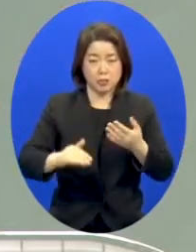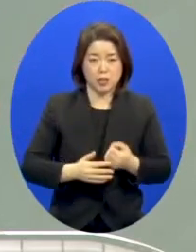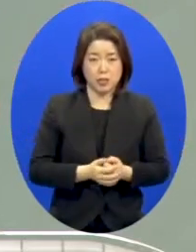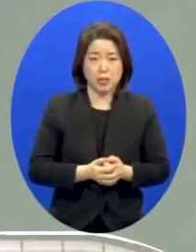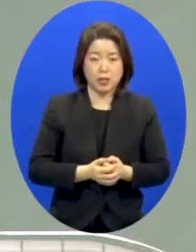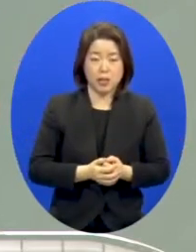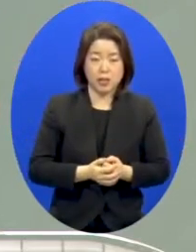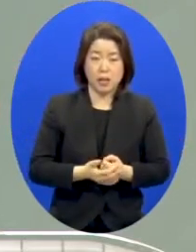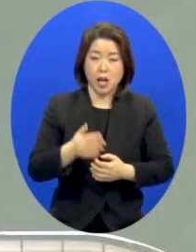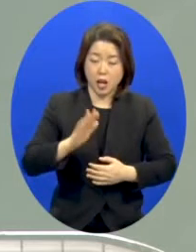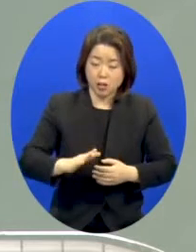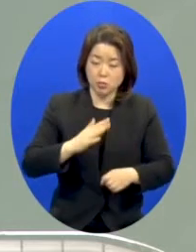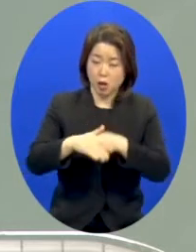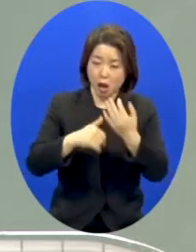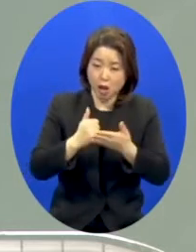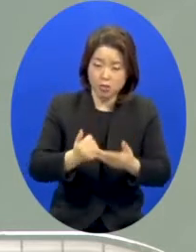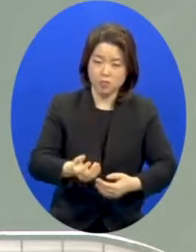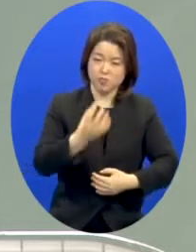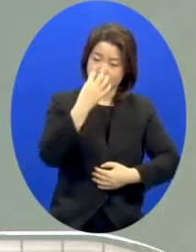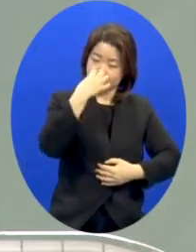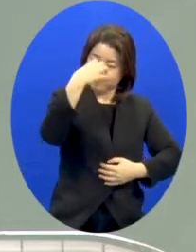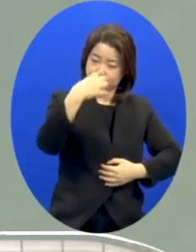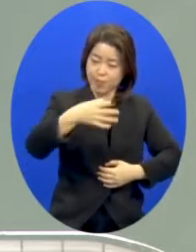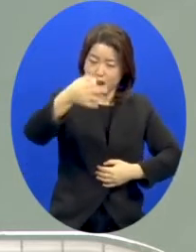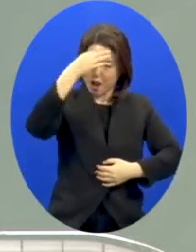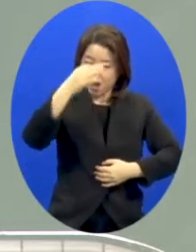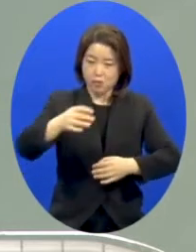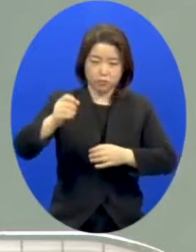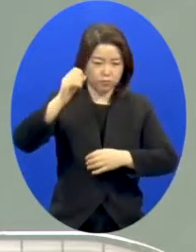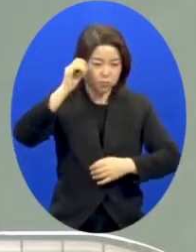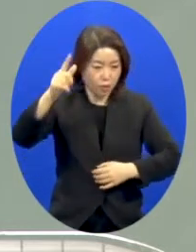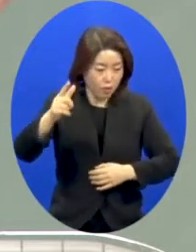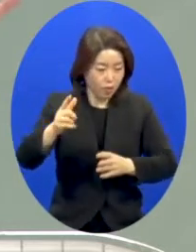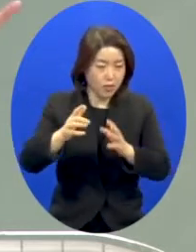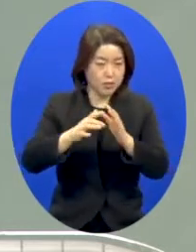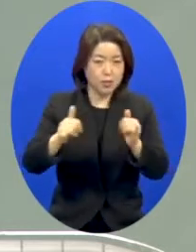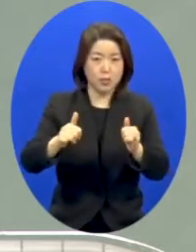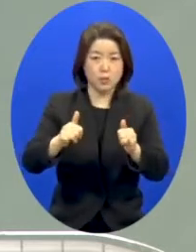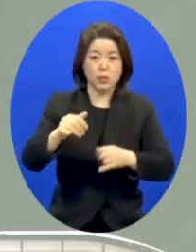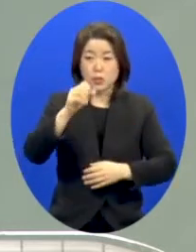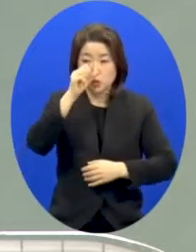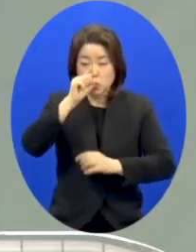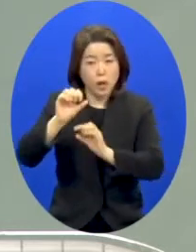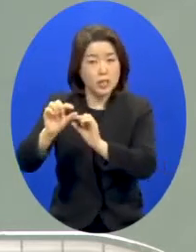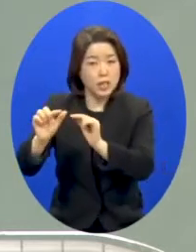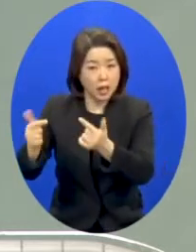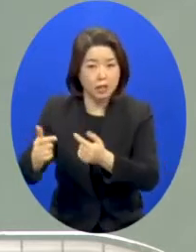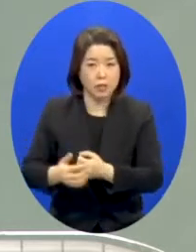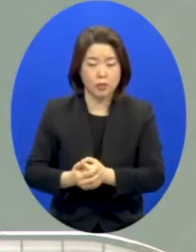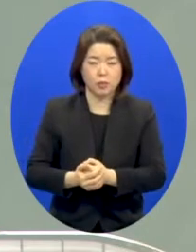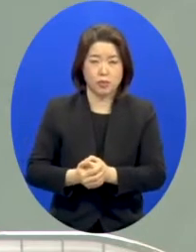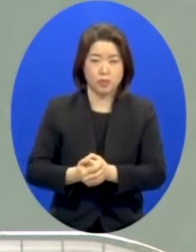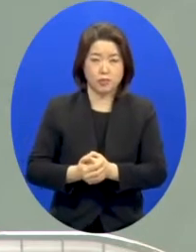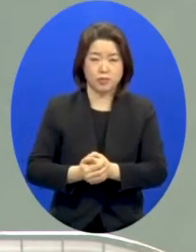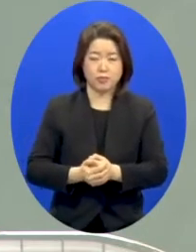그런 하나님은 잘나고 능력이 있는 사람 뛰어난 사람을 좋아 하시는 하나님이 아니십니다